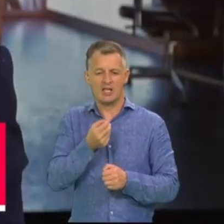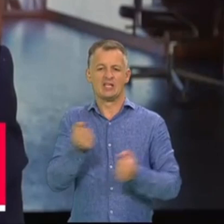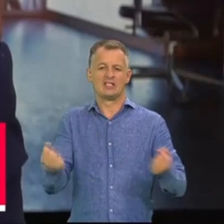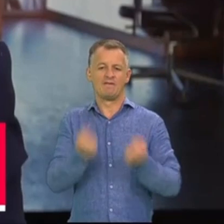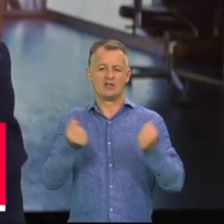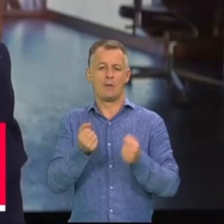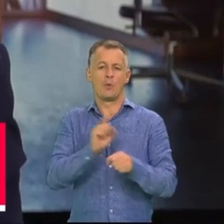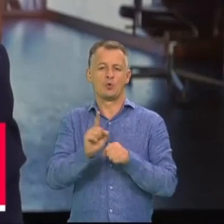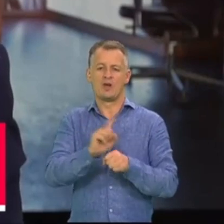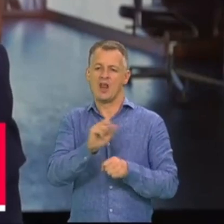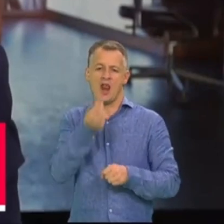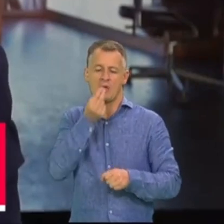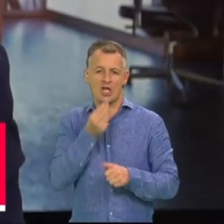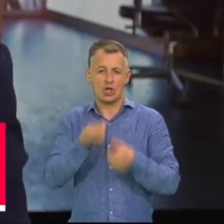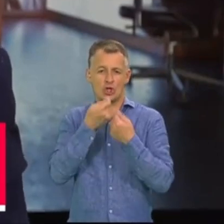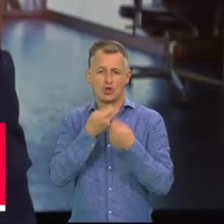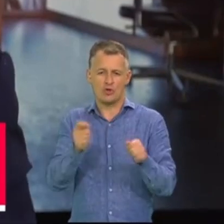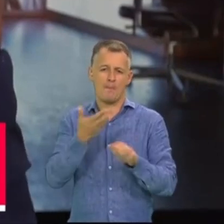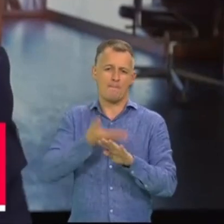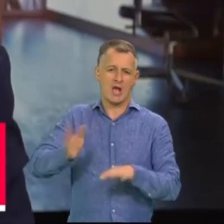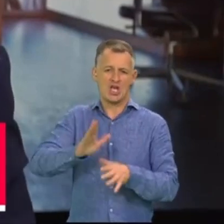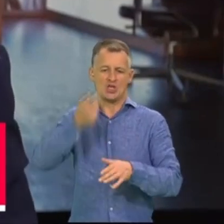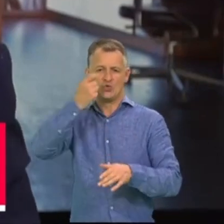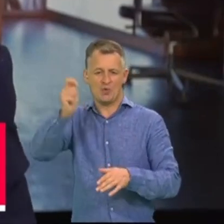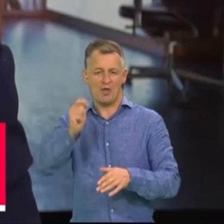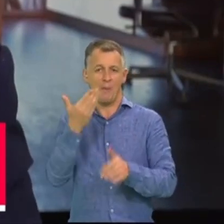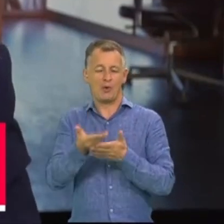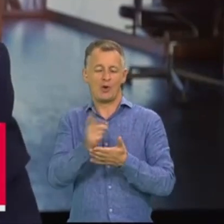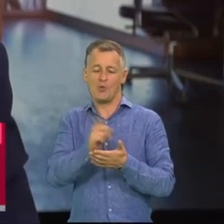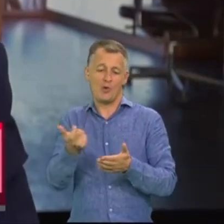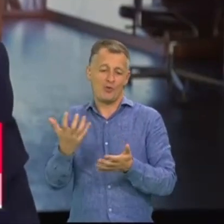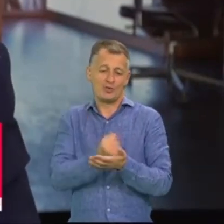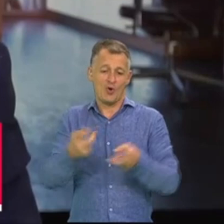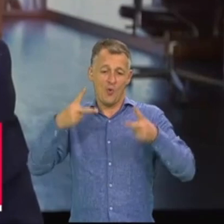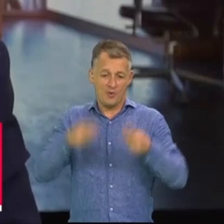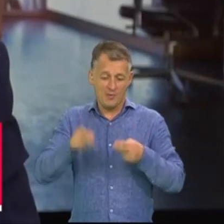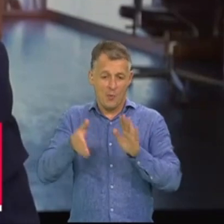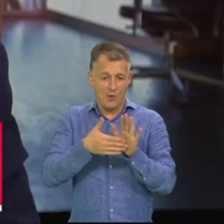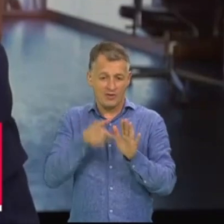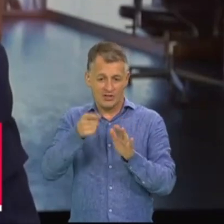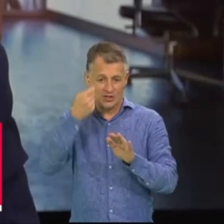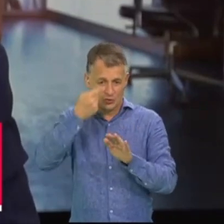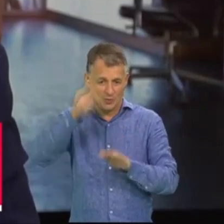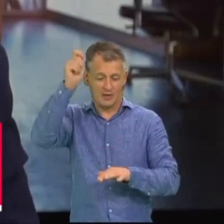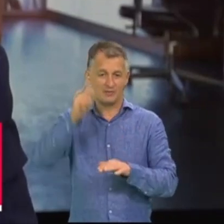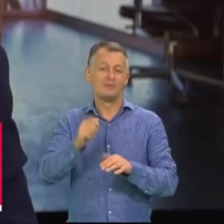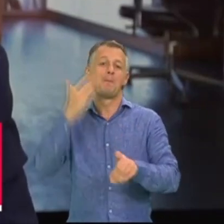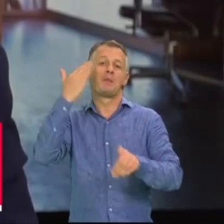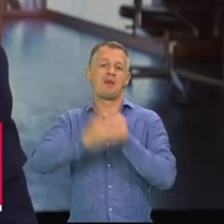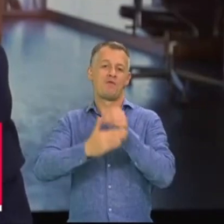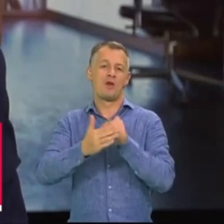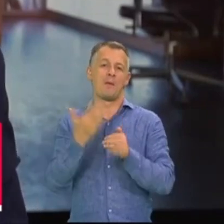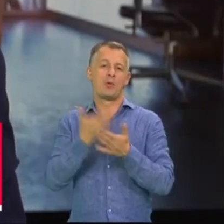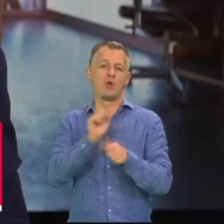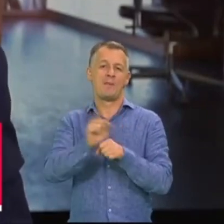nealimentare sunt tot mai scumpe pentru că nu reușim să stăvilim cauzele acestor scumpiri. Plafonarea adaosului comercial la alimentele de